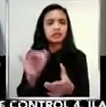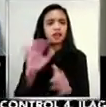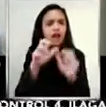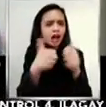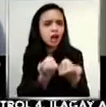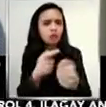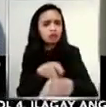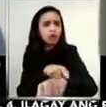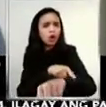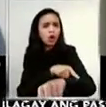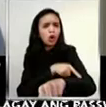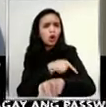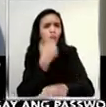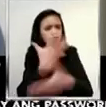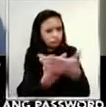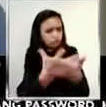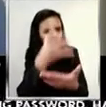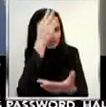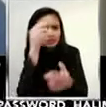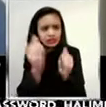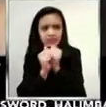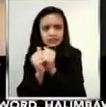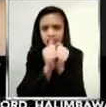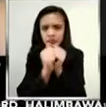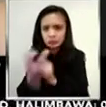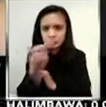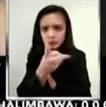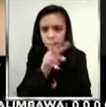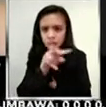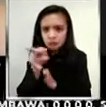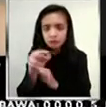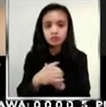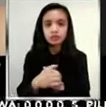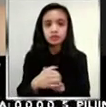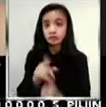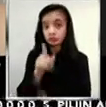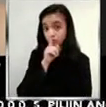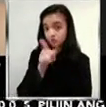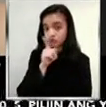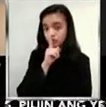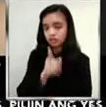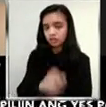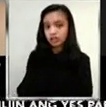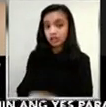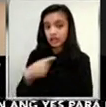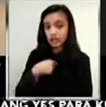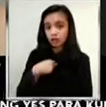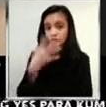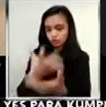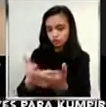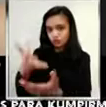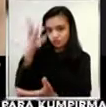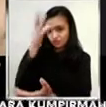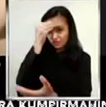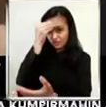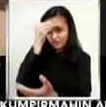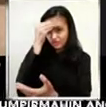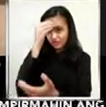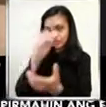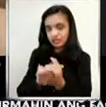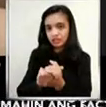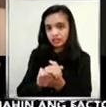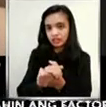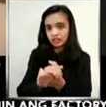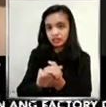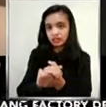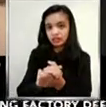challenge na to? Kasi parang sabay na sabay kayo eh. Actually, inaral ko yun. Well, sinute namin